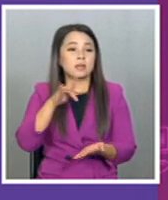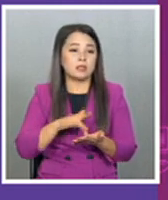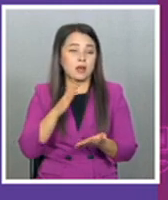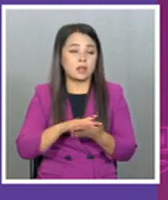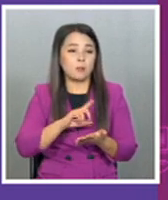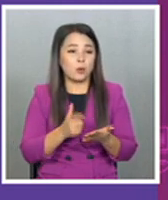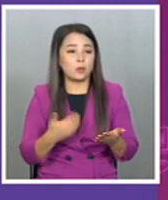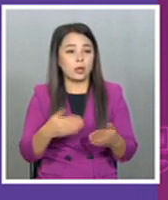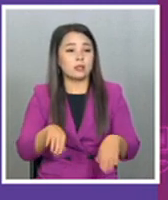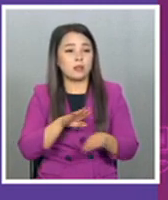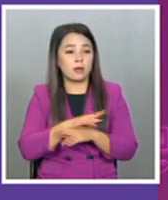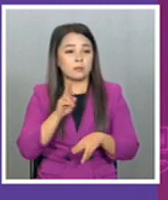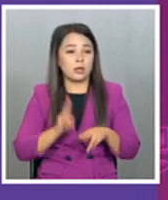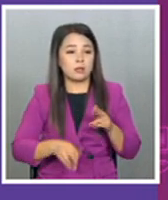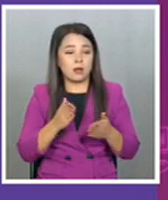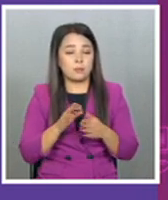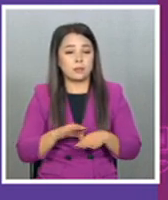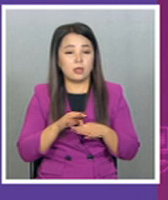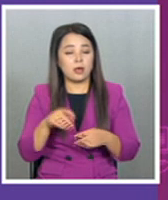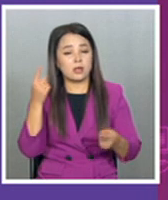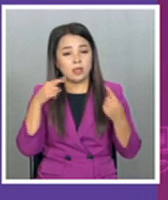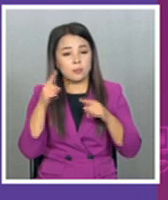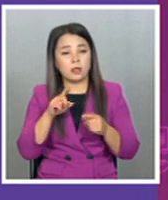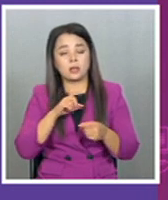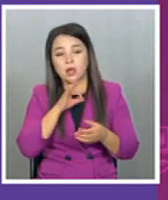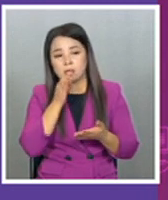Ее смертью заканчивается произведение.